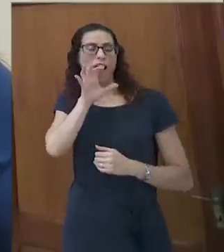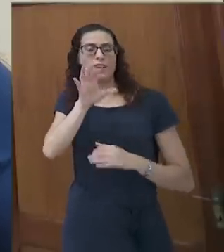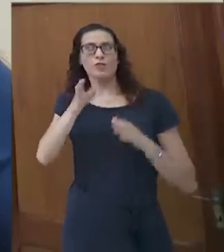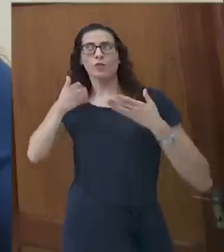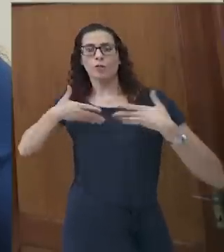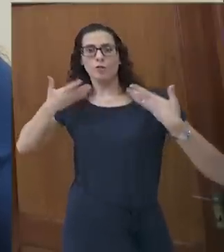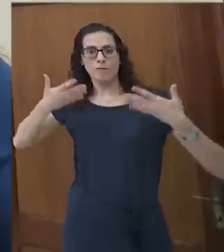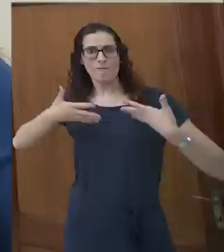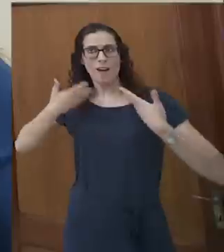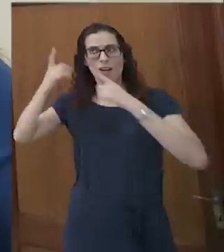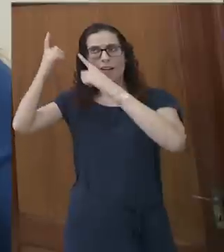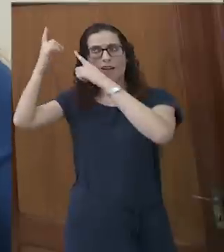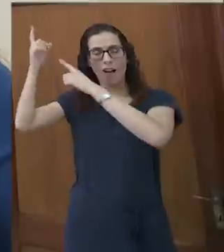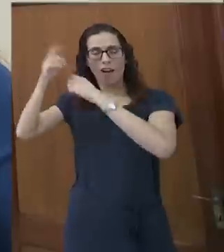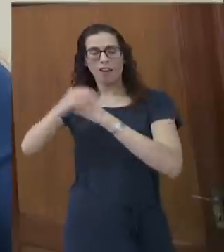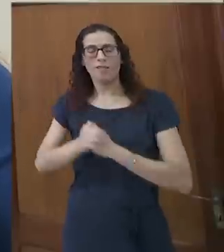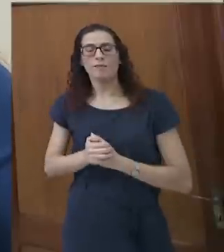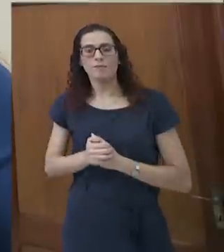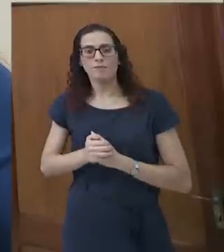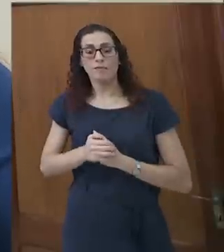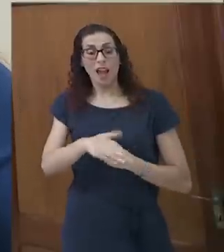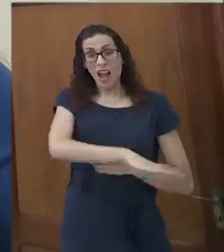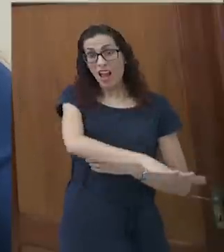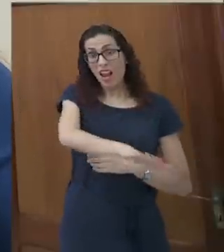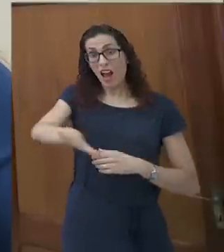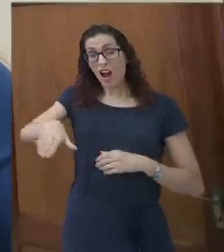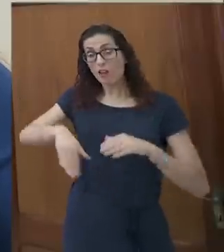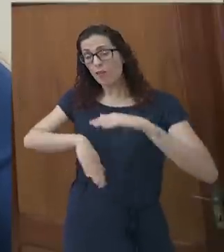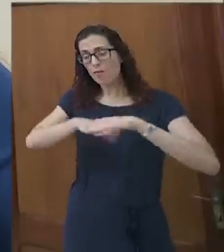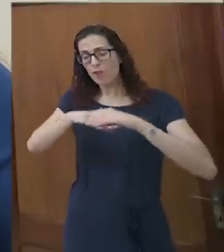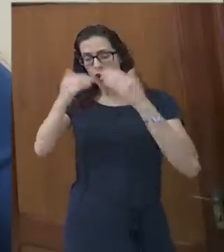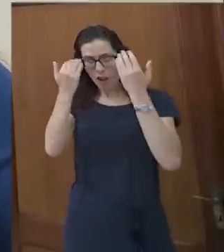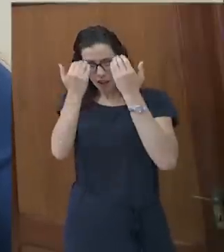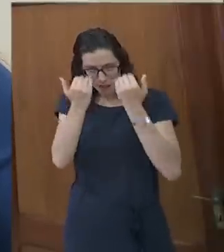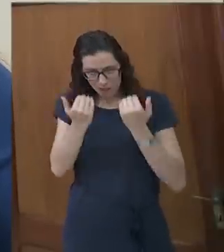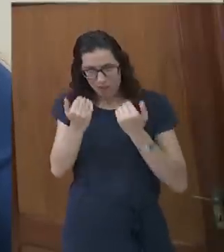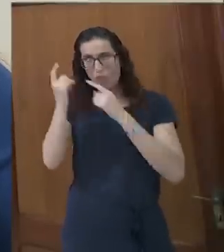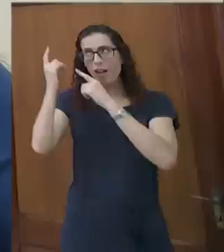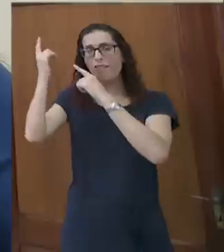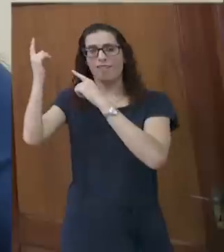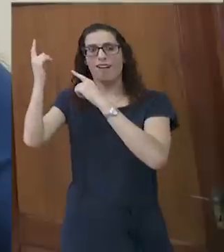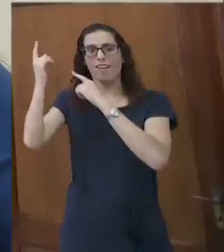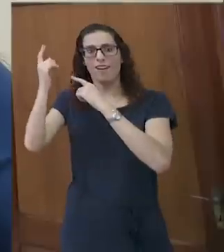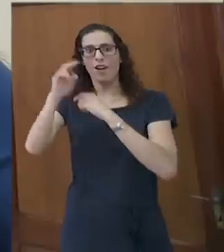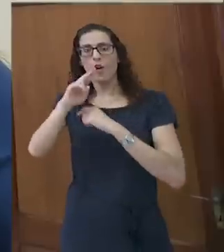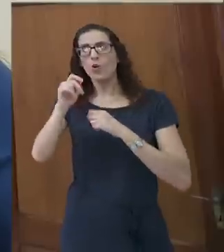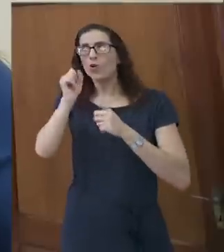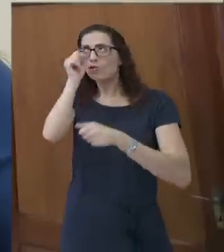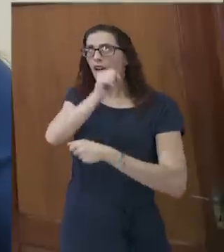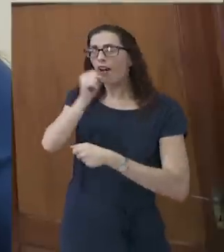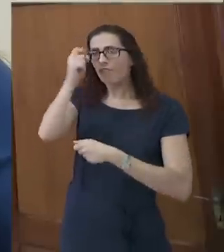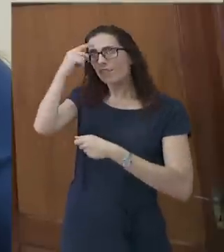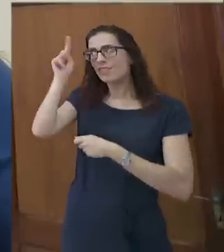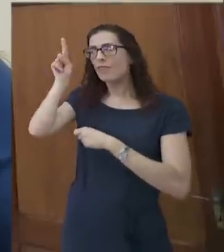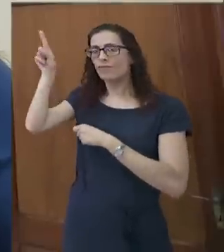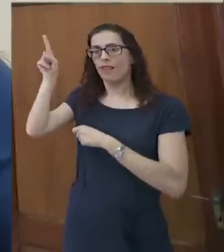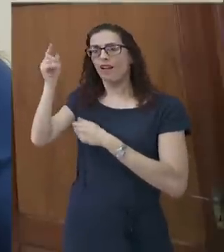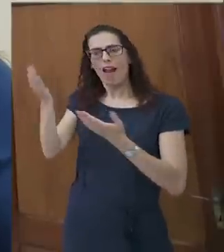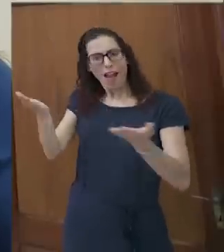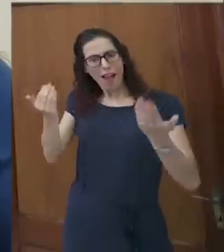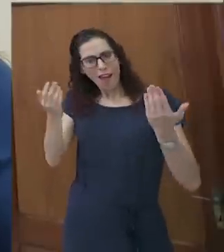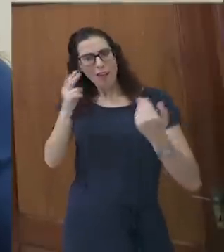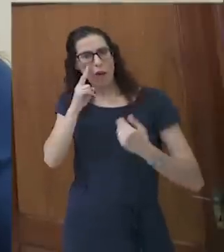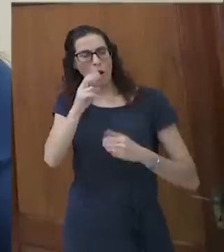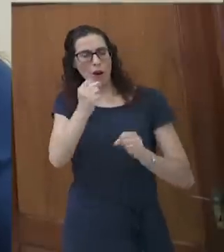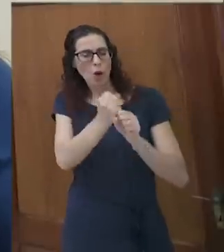lill-Alla. L-art kollha tagħtik qima, tannilek u tanni lill-ismek. Ejjew, araw